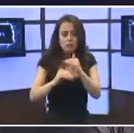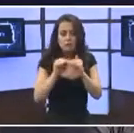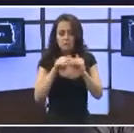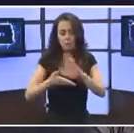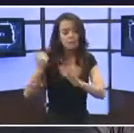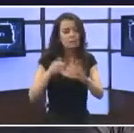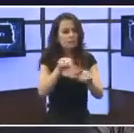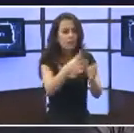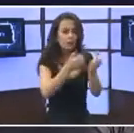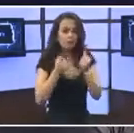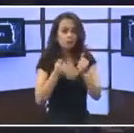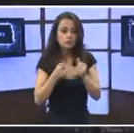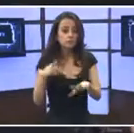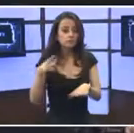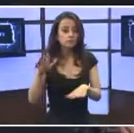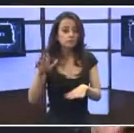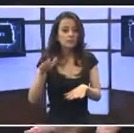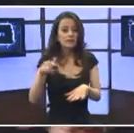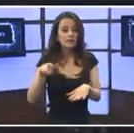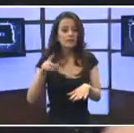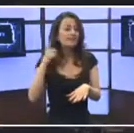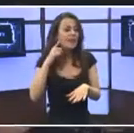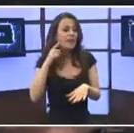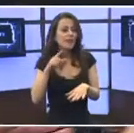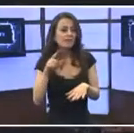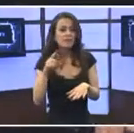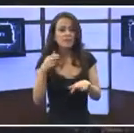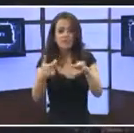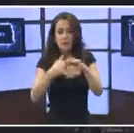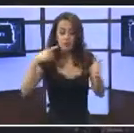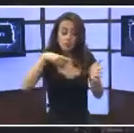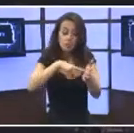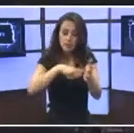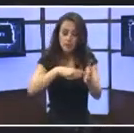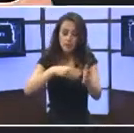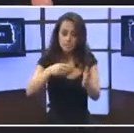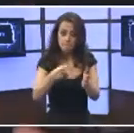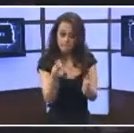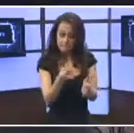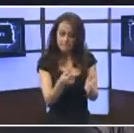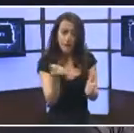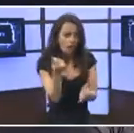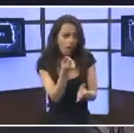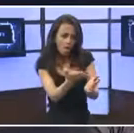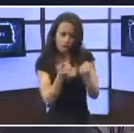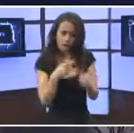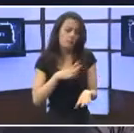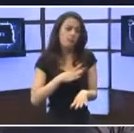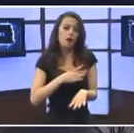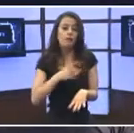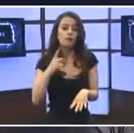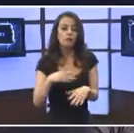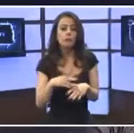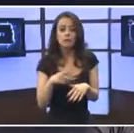Şu an onlar kesinlikle da vazgeçiyor. Devlet kesinlikle kurumlara ödüyor. Ve rehabilitasyon merkezlerinde bu. De tabii, tabii. Bunu yapanlar vardı. Ben bunların savaşını çok maalesef, verdim başkanım.